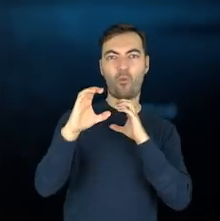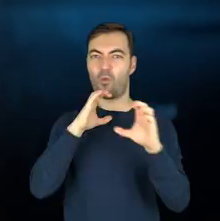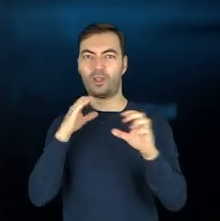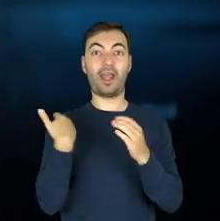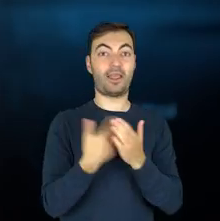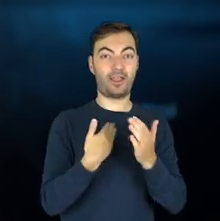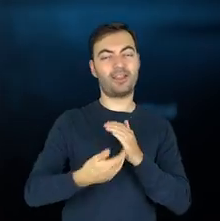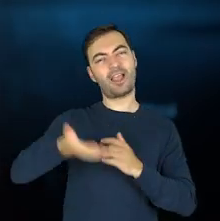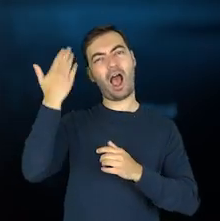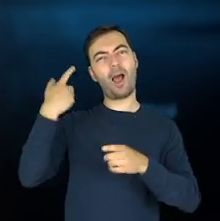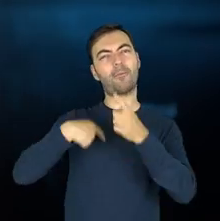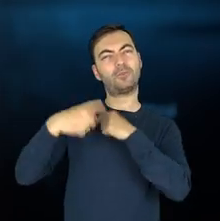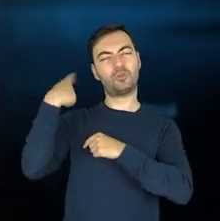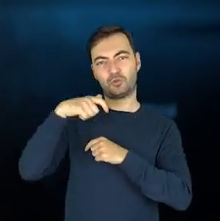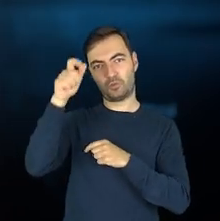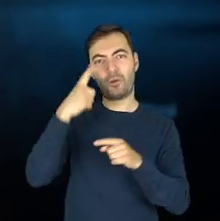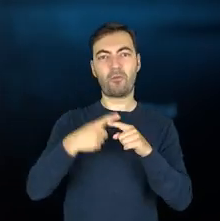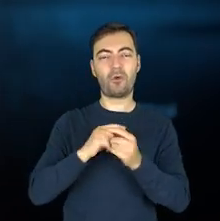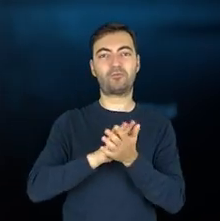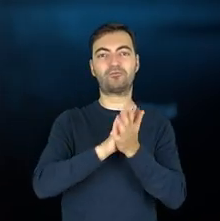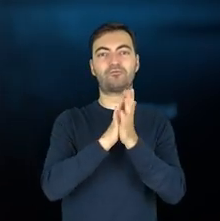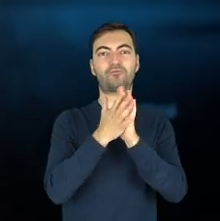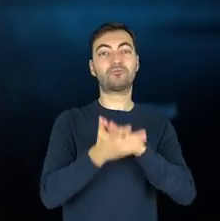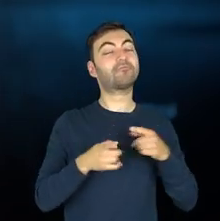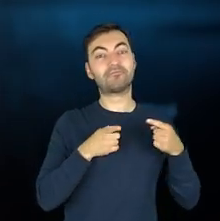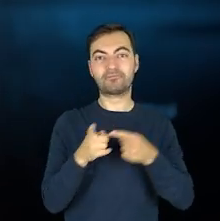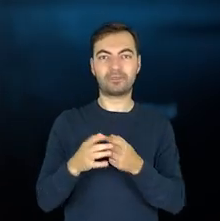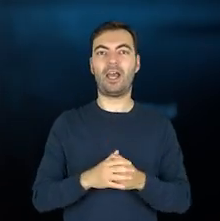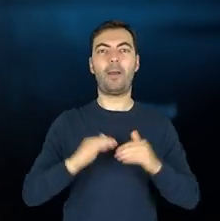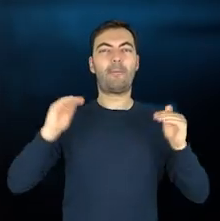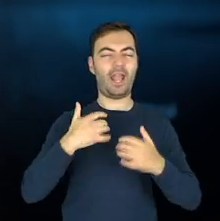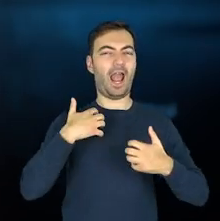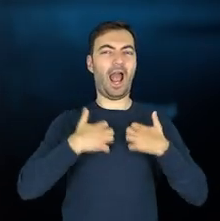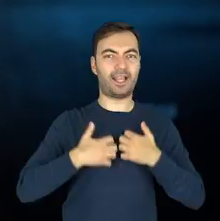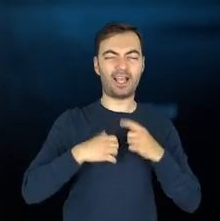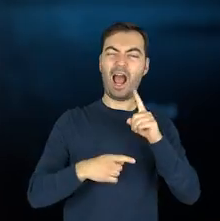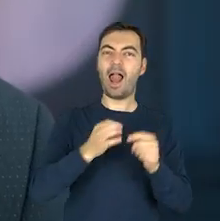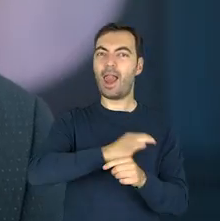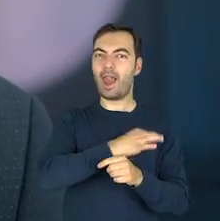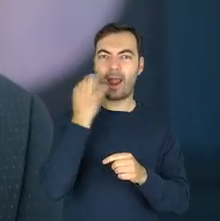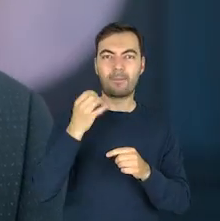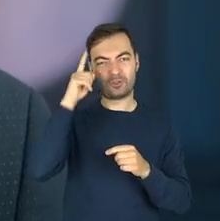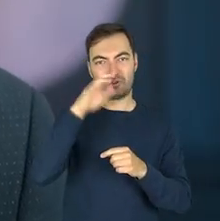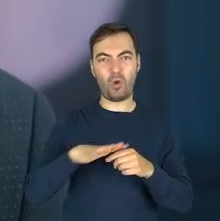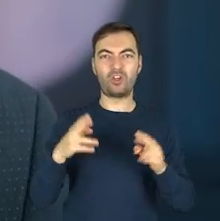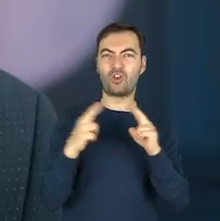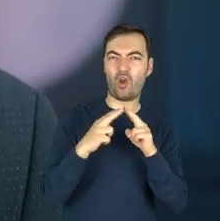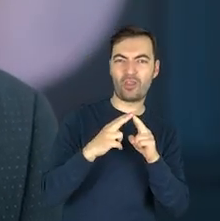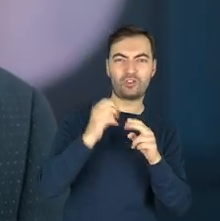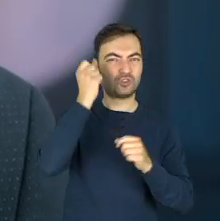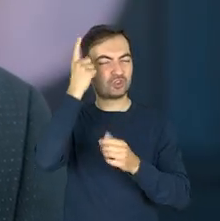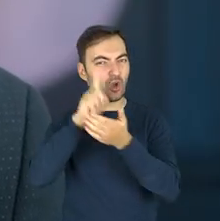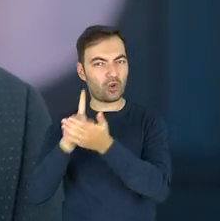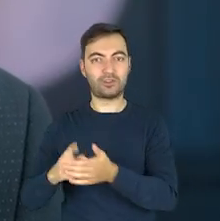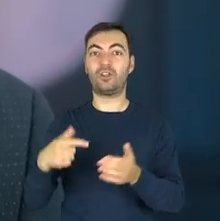dalecy przodkowie zaczęli ewoluować w kierunku mniejszej agresji i lepszych zdolności społecznych. Ten proces uczeni